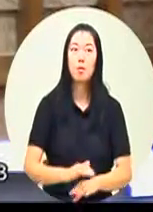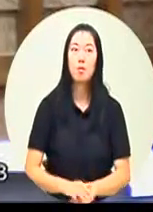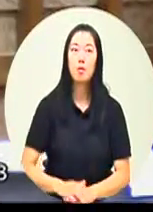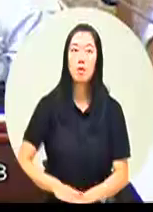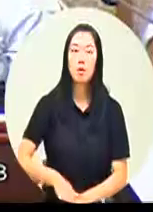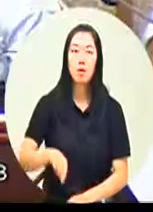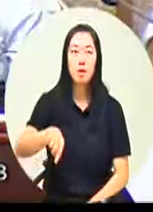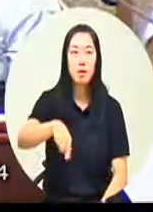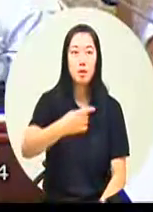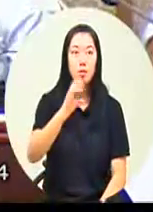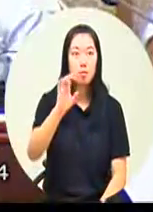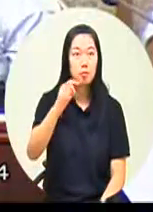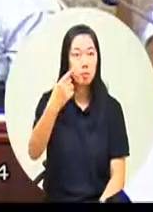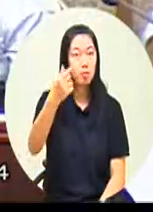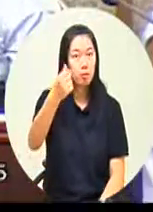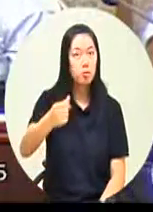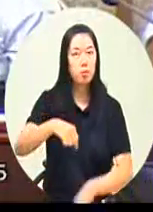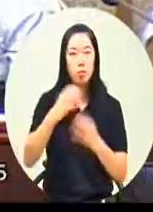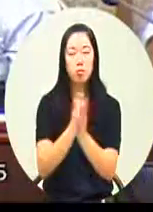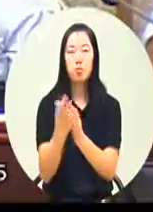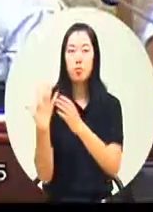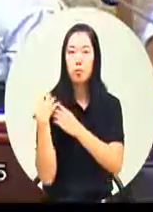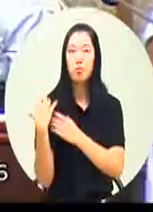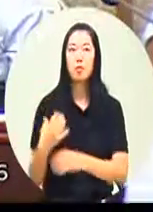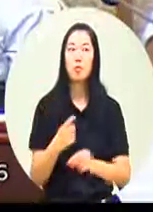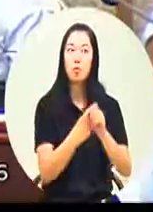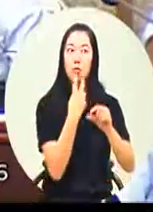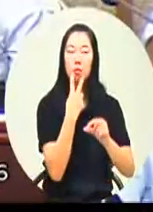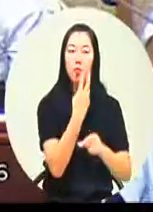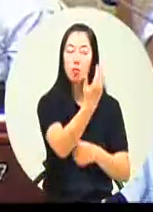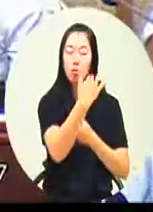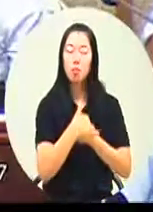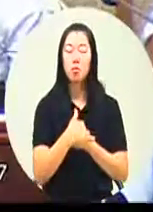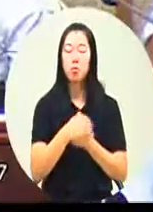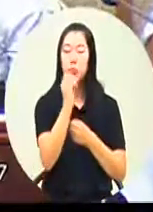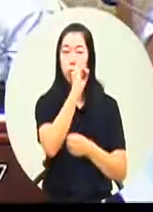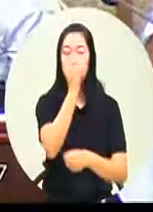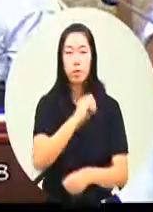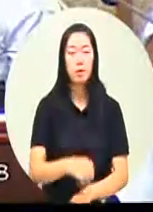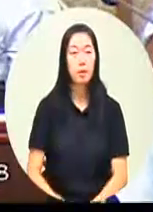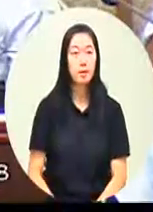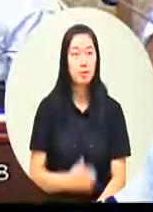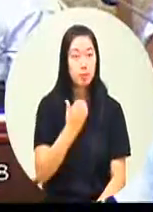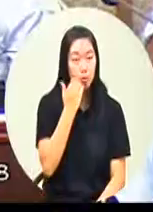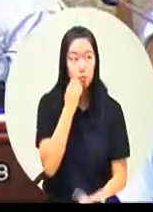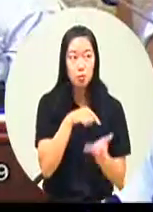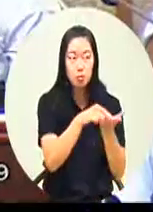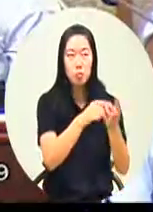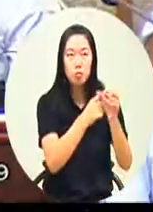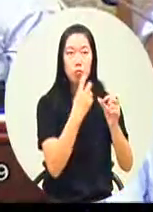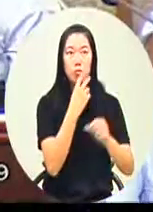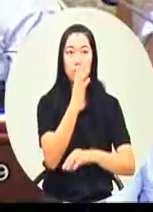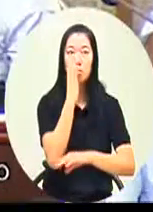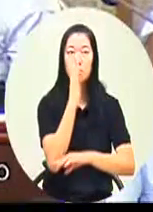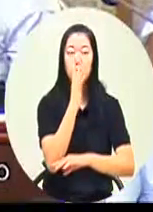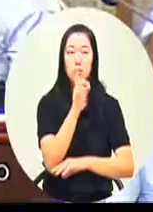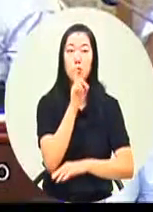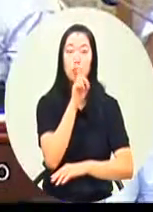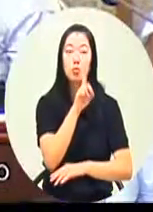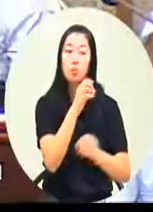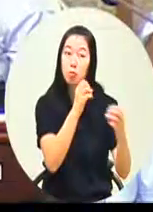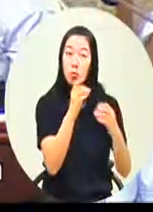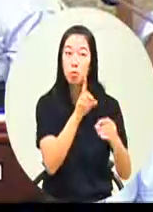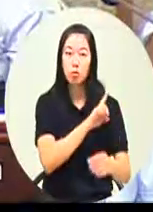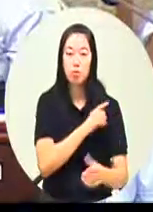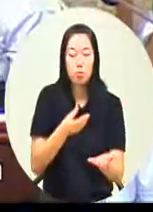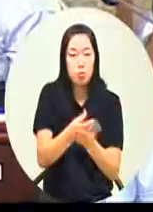总爱咱家己出，中央一角银都袂补助。啊，所以咱今麦当然一定爱，若要甲要申请中央补助，一定爱公自偿率。那自偿率